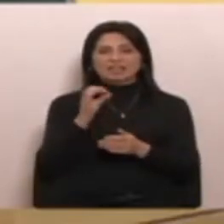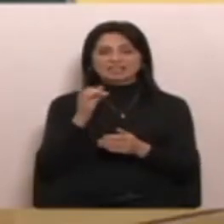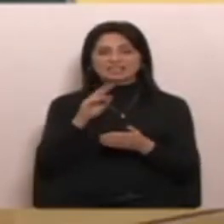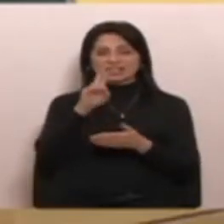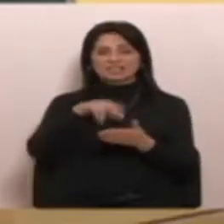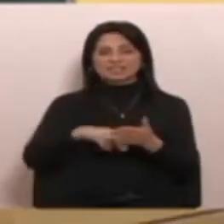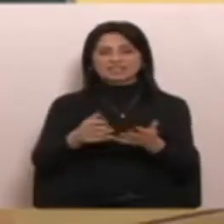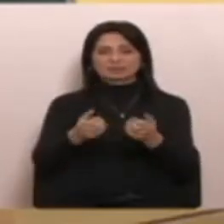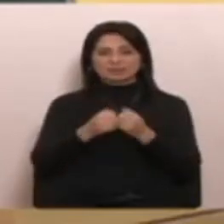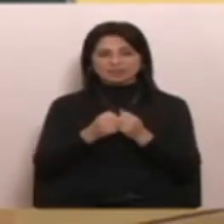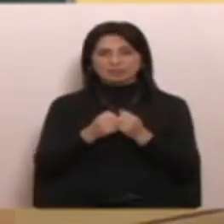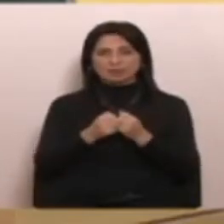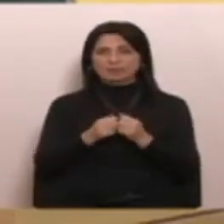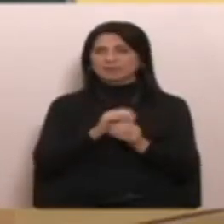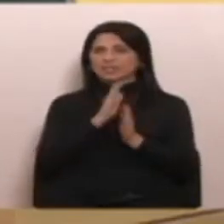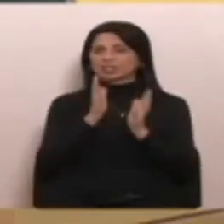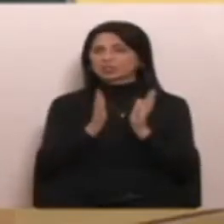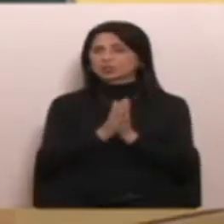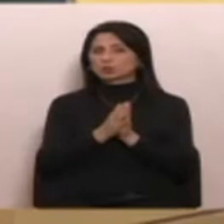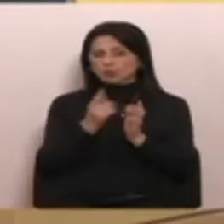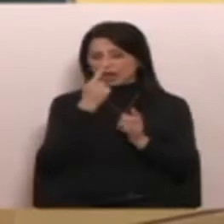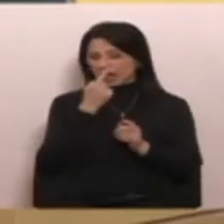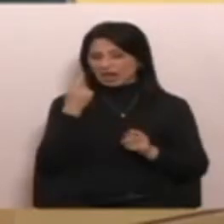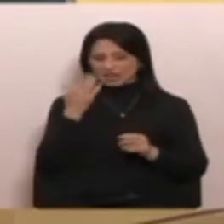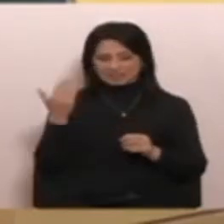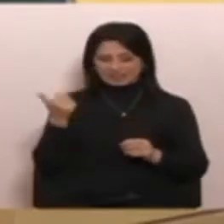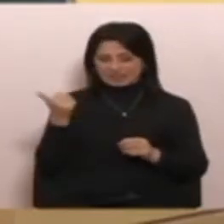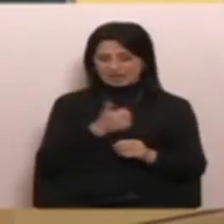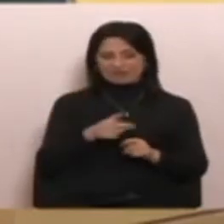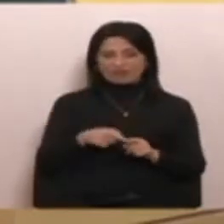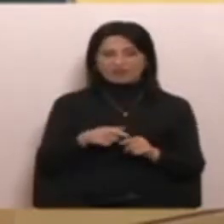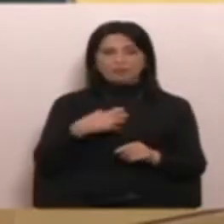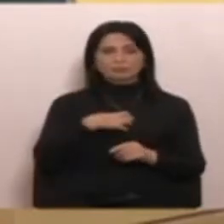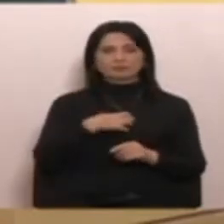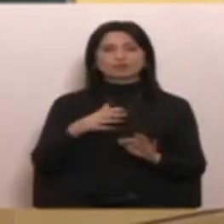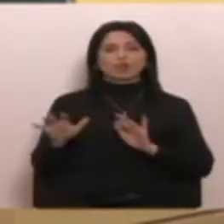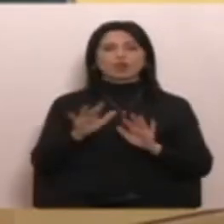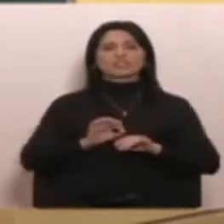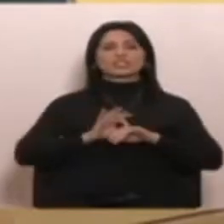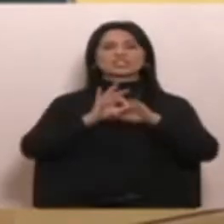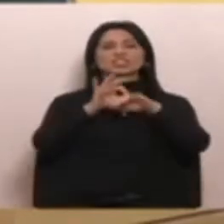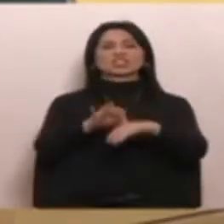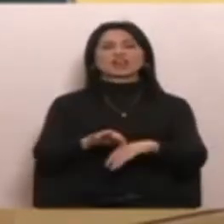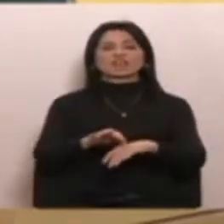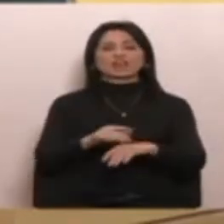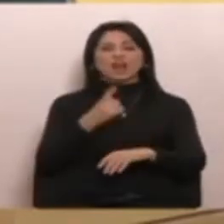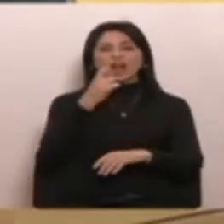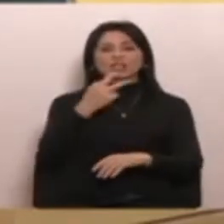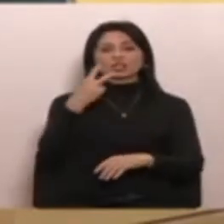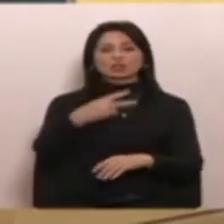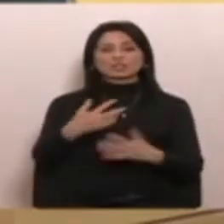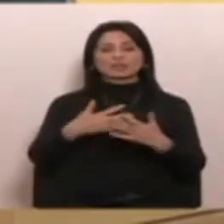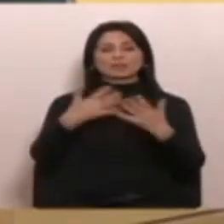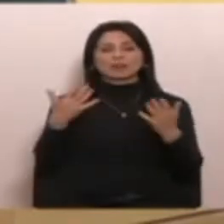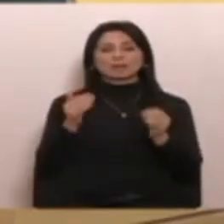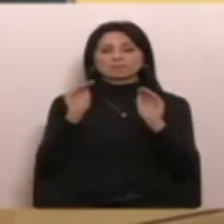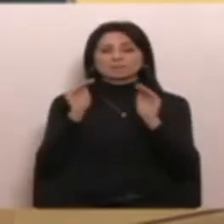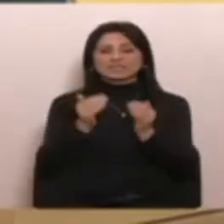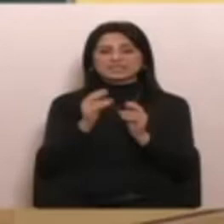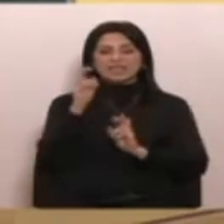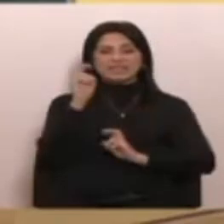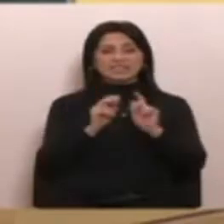ლიცენზიების მიღებით. აი სულ ახლახანს წინაკვირაში ძალიან მნიშვნელოვანი ღონისძიება ჩავატარეთ. 120-ზე მეტმა მცირე